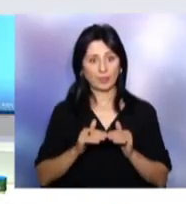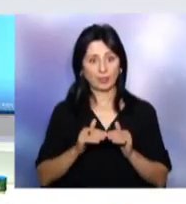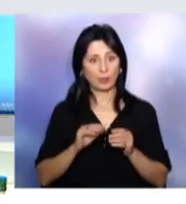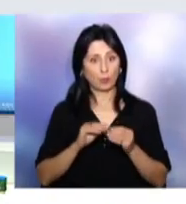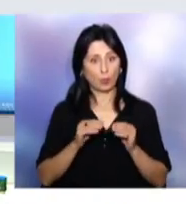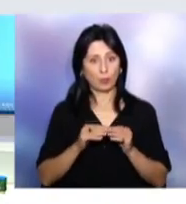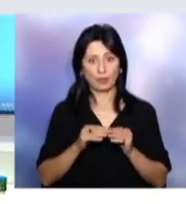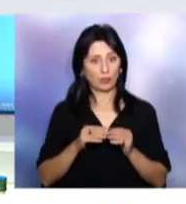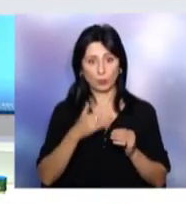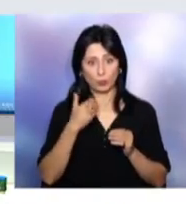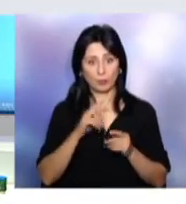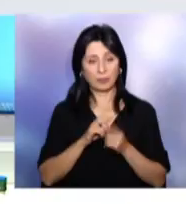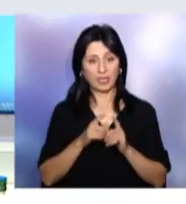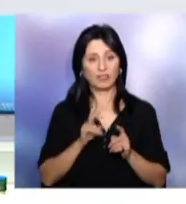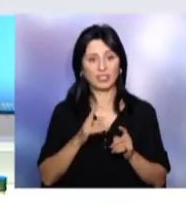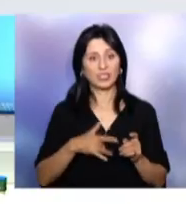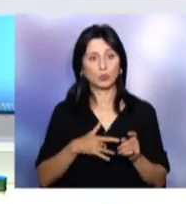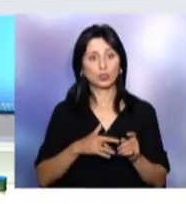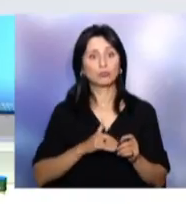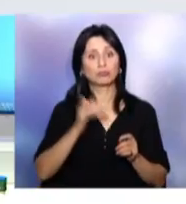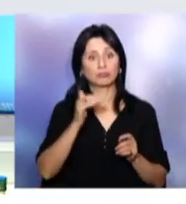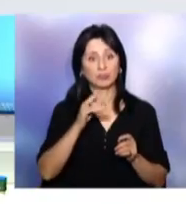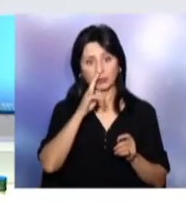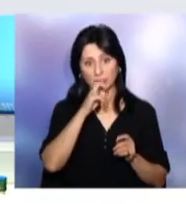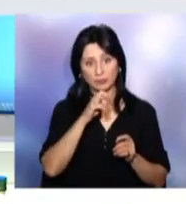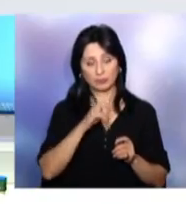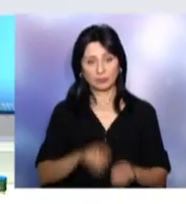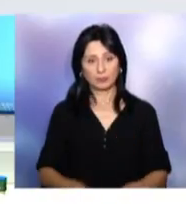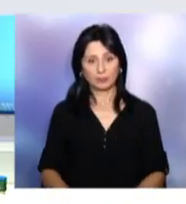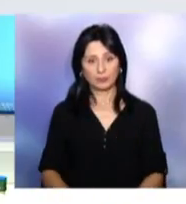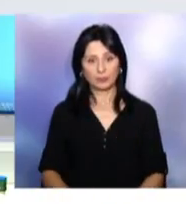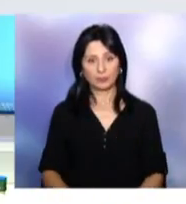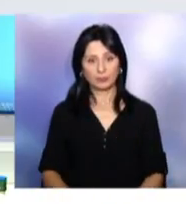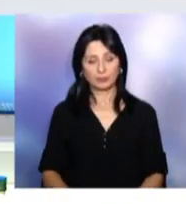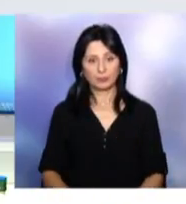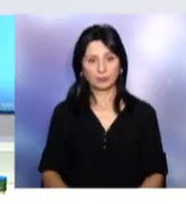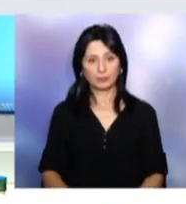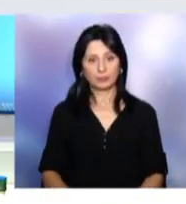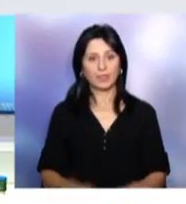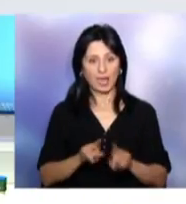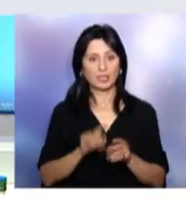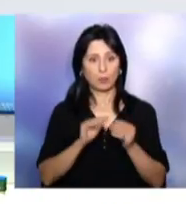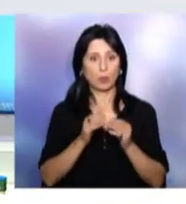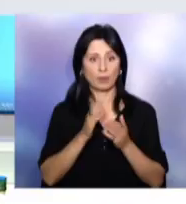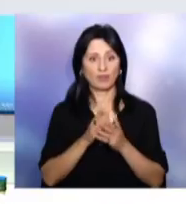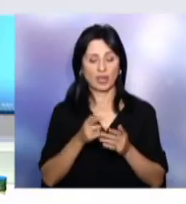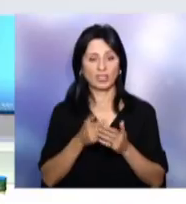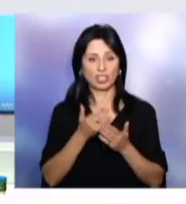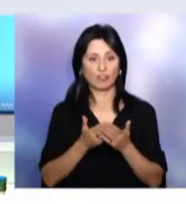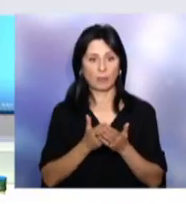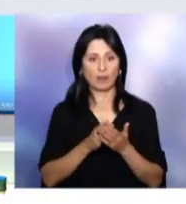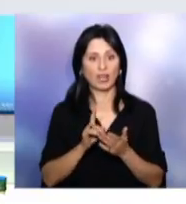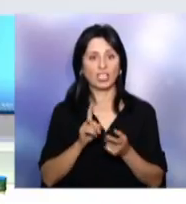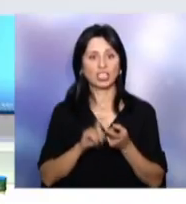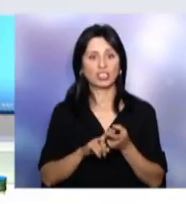ასეთი პრობლემები, როგორც წესი, არ არის და პირიქით ეს სამკურნალო ეფექტს აძლიერებს ხოლმე და თუ ასეთი პრობლემა აქვს, ასეთი რჩევა აქვს.